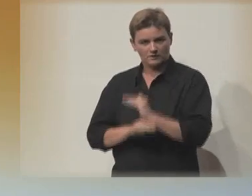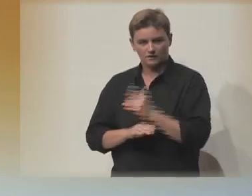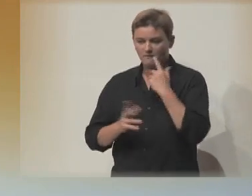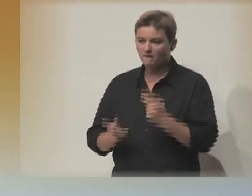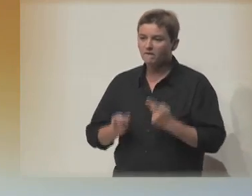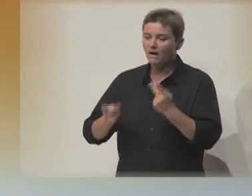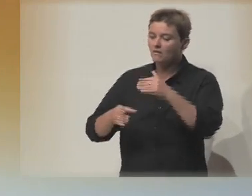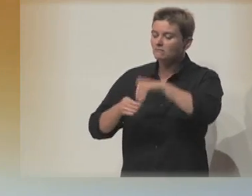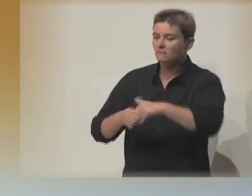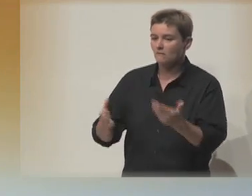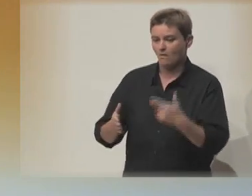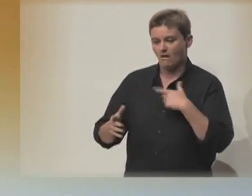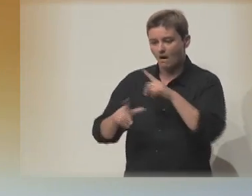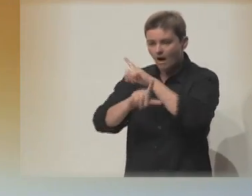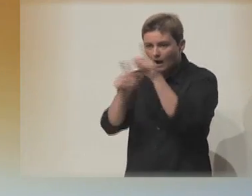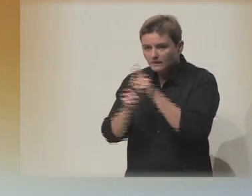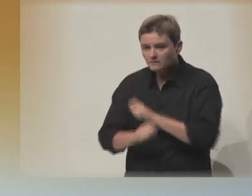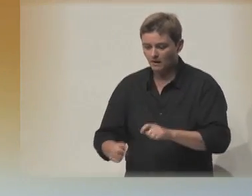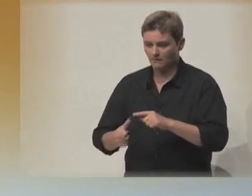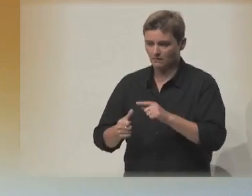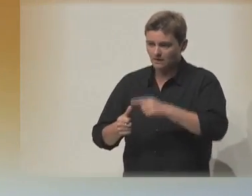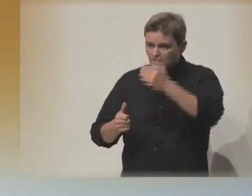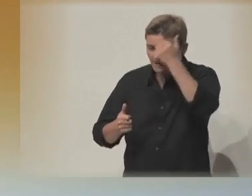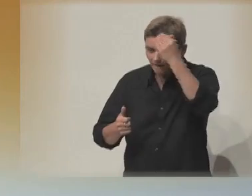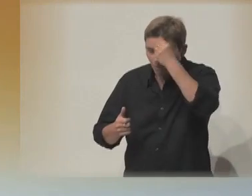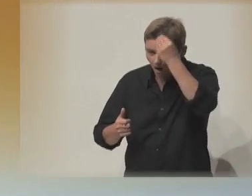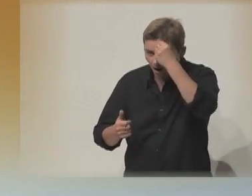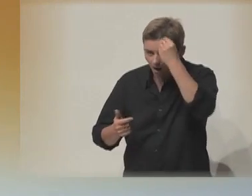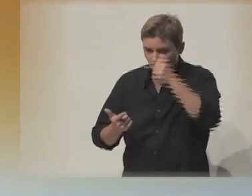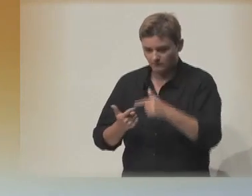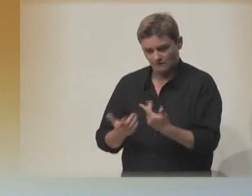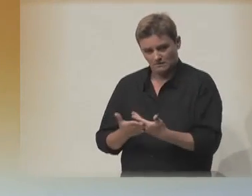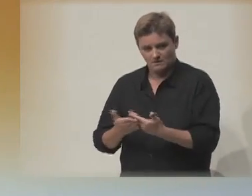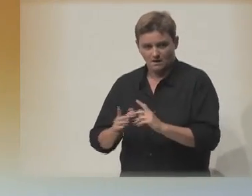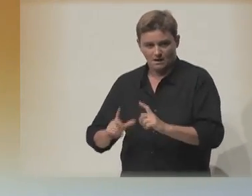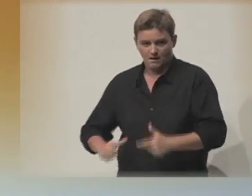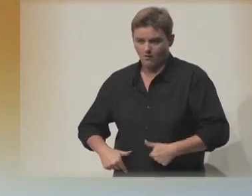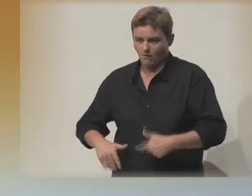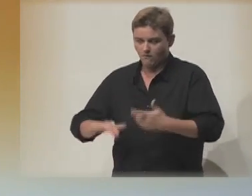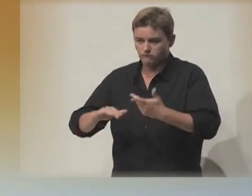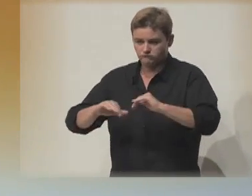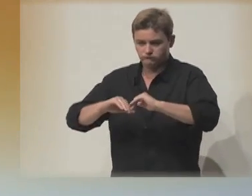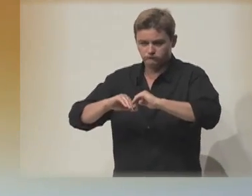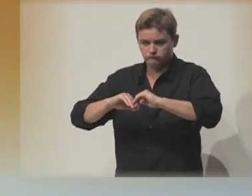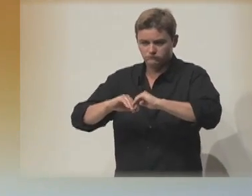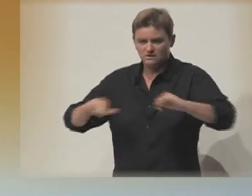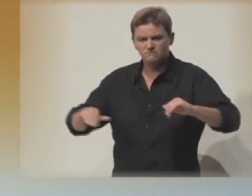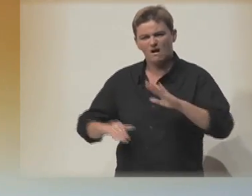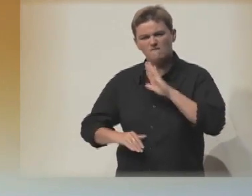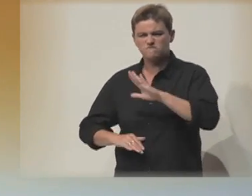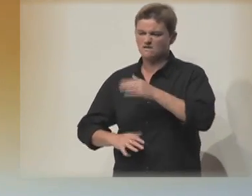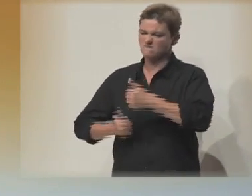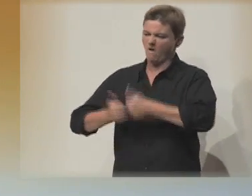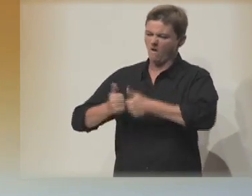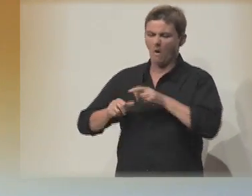de respect, des valeurs de savoir, qui mettent l'école en dehors de l'épreuve de force